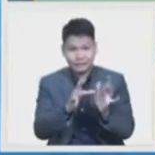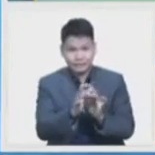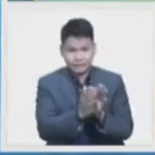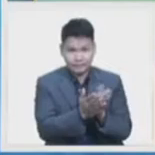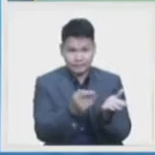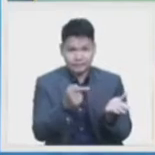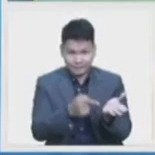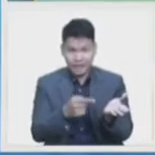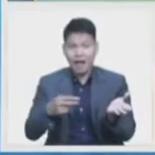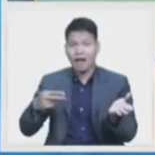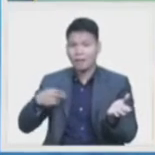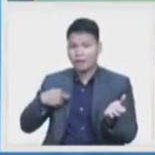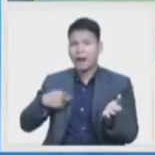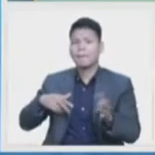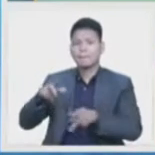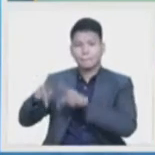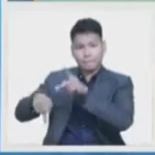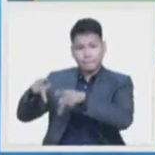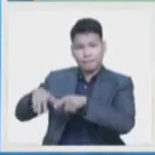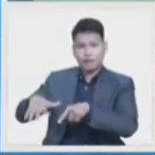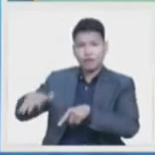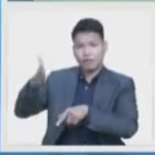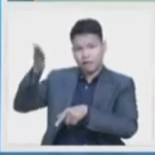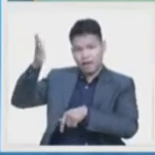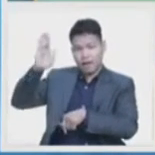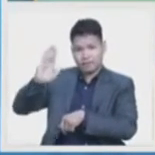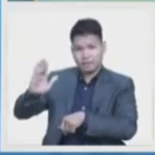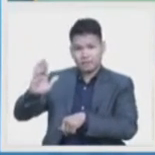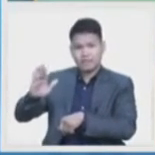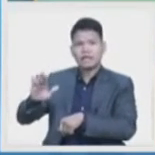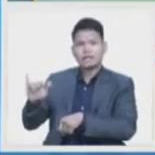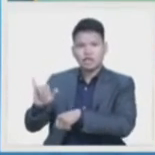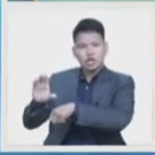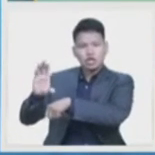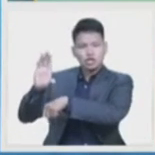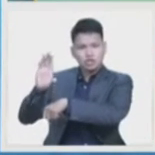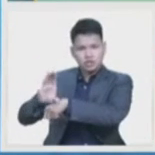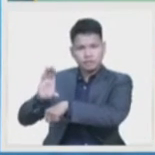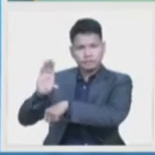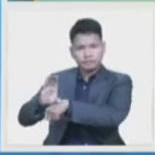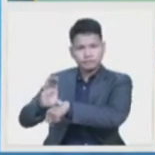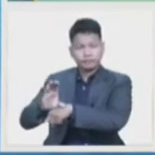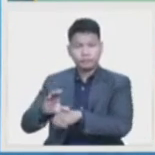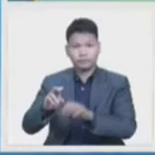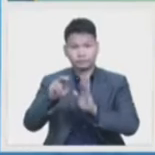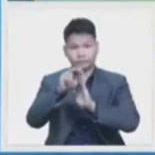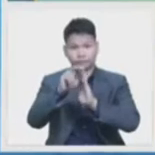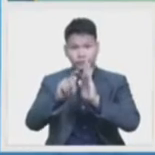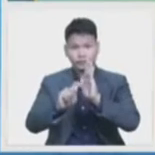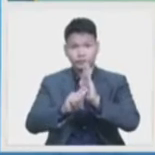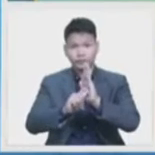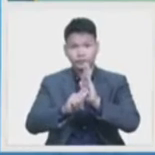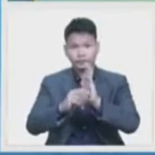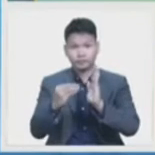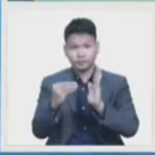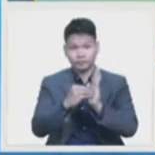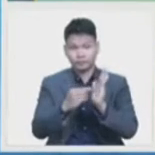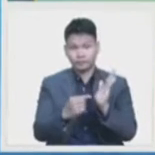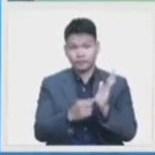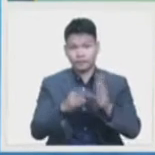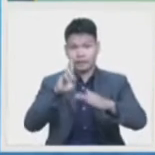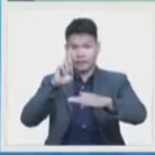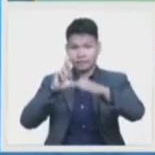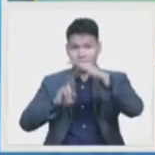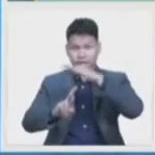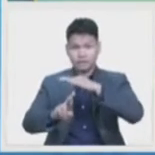sa Dios. It is represented as a church. Sa New Testament time, sa Revelation, giingnan